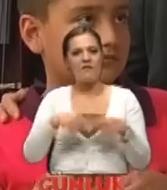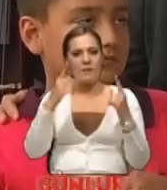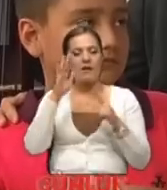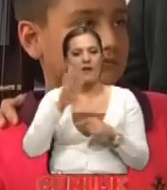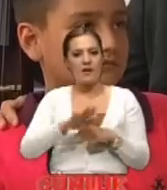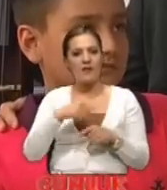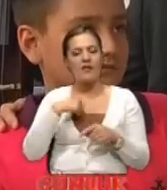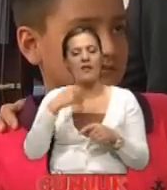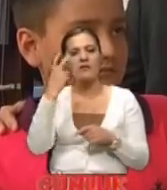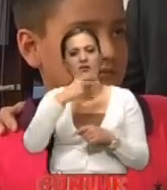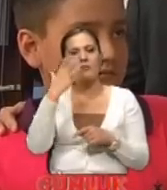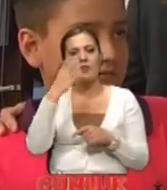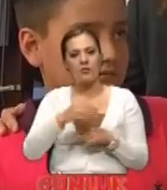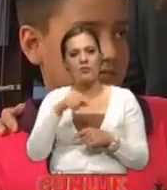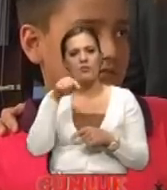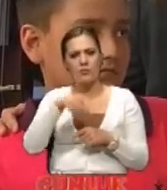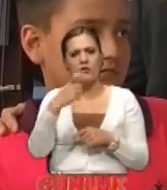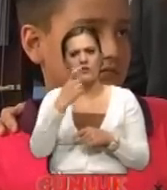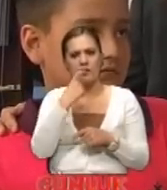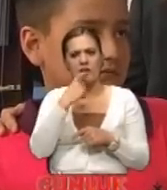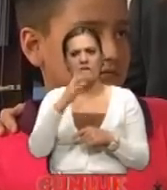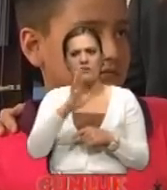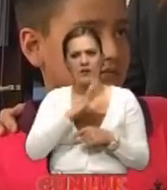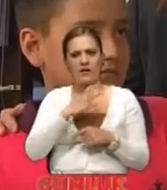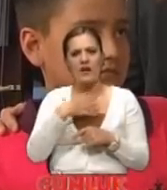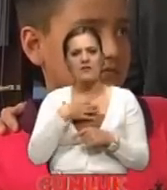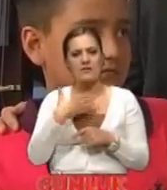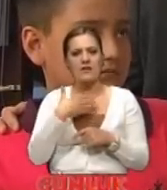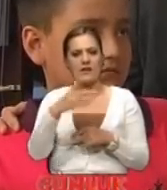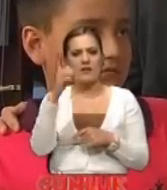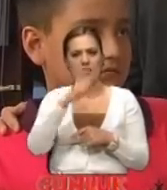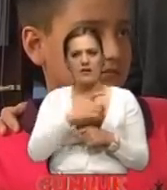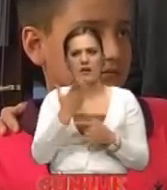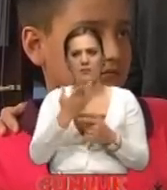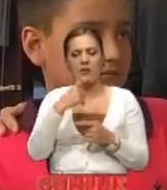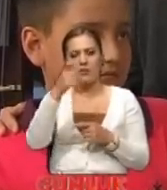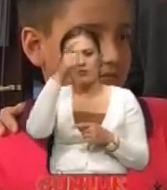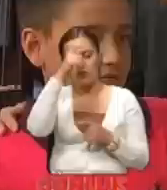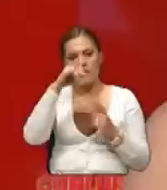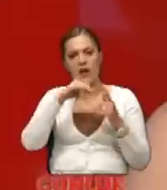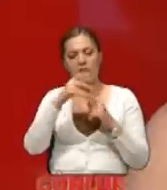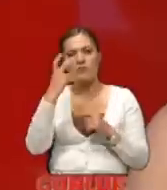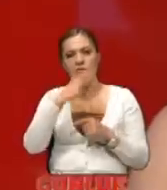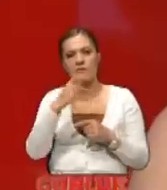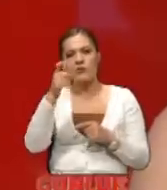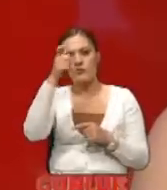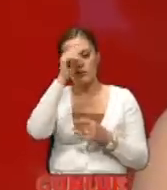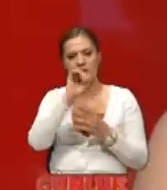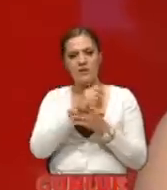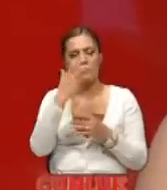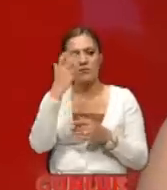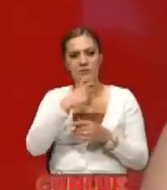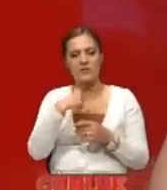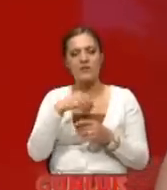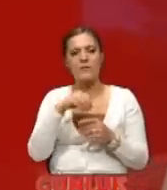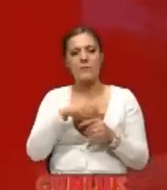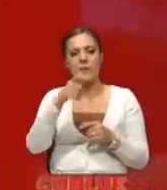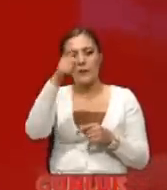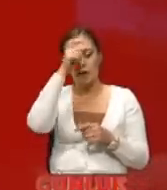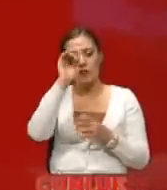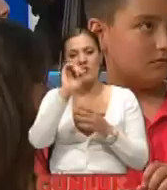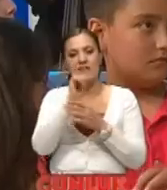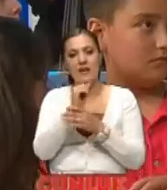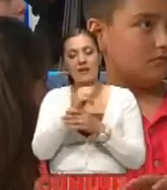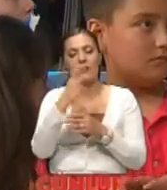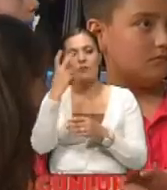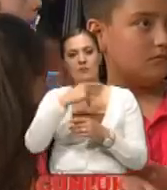kalan eserlerimiz oluyor. Bu sene, bu yıl var. Haziran ayında, evet. Hem de Türk halk müziği, Türk sanat müziği, evet, değil mi? Besteler şöyle söyleyeyim, olacak. Türk sanat